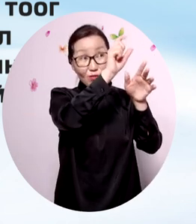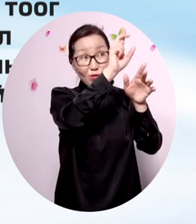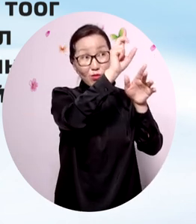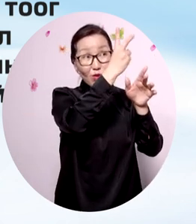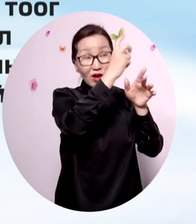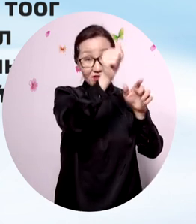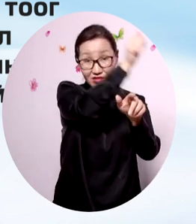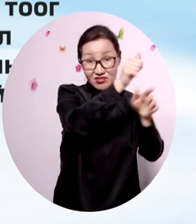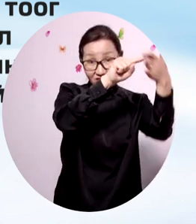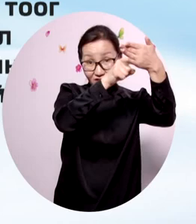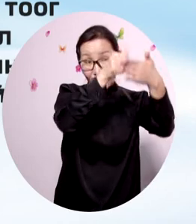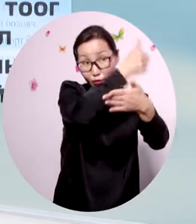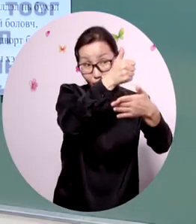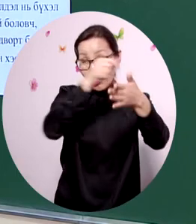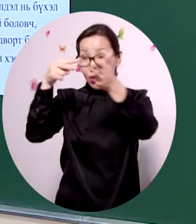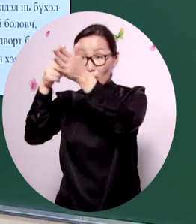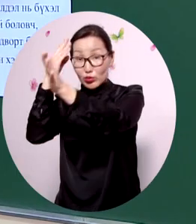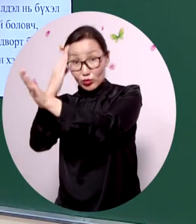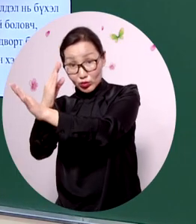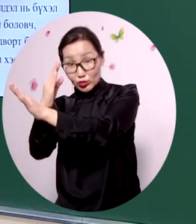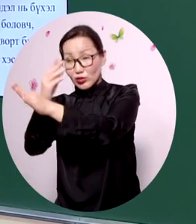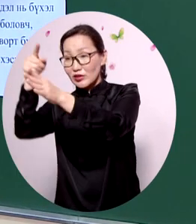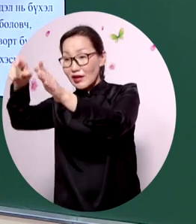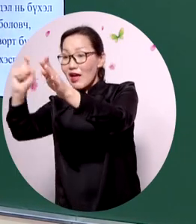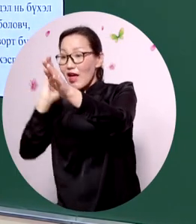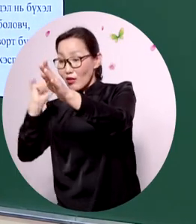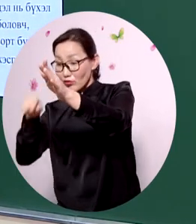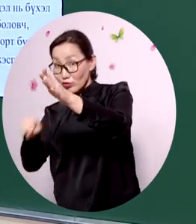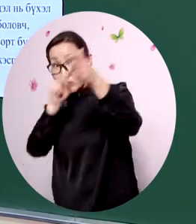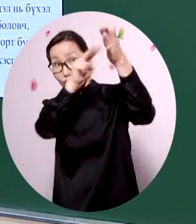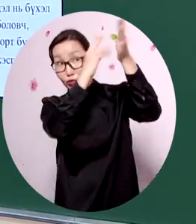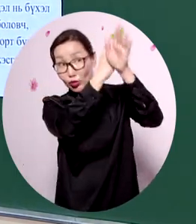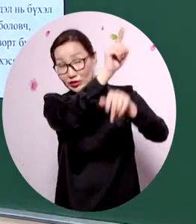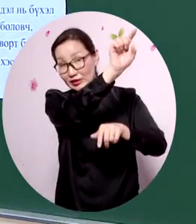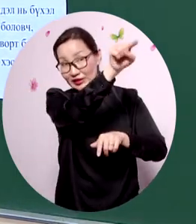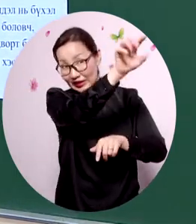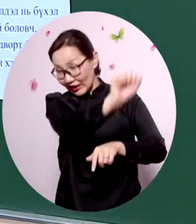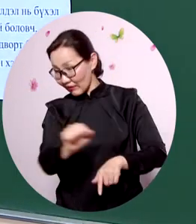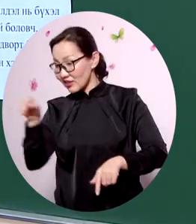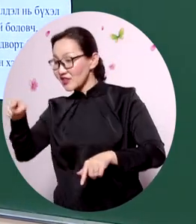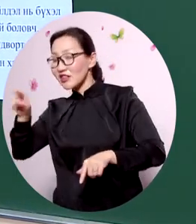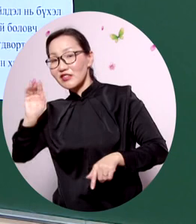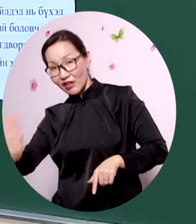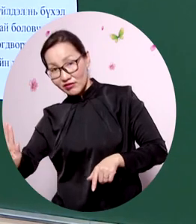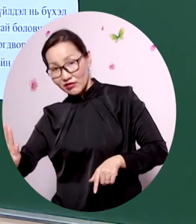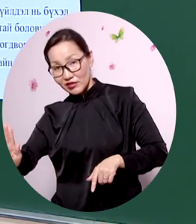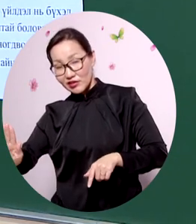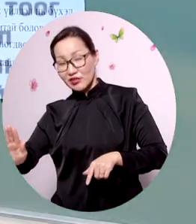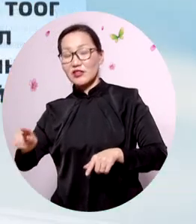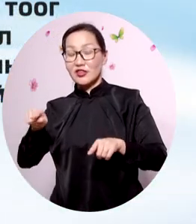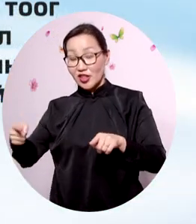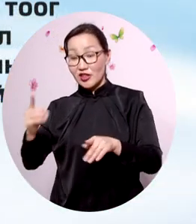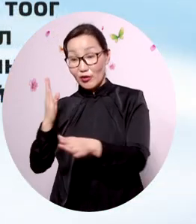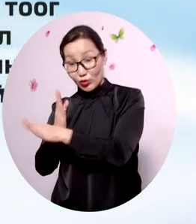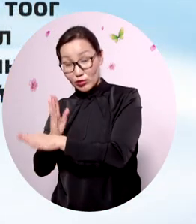дуусангууд ногдурт бутархайн цэгийг тавьдгийн байна. Тэгээд бутархайн хэсгээ хувааж боддгийн